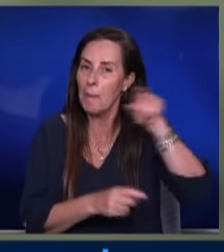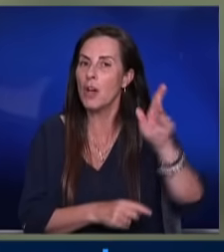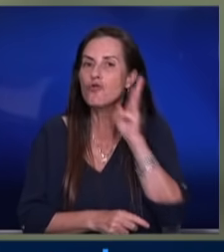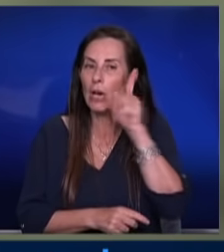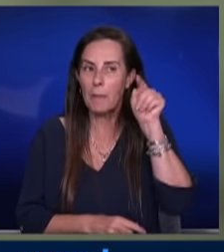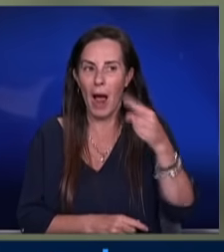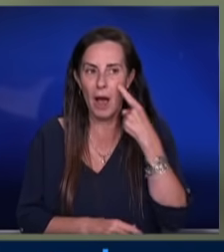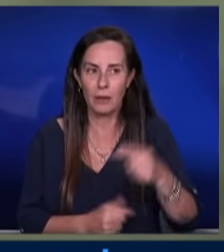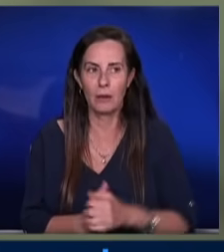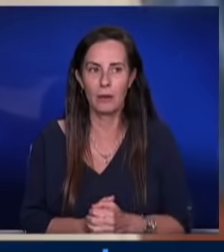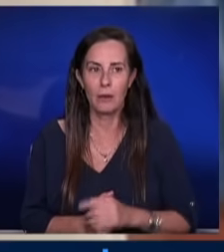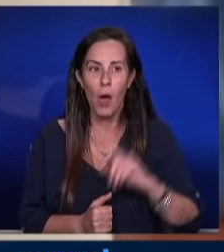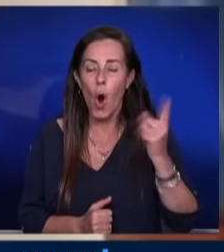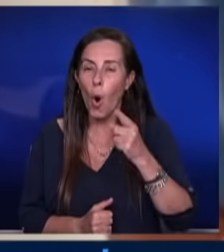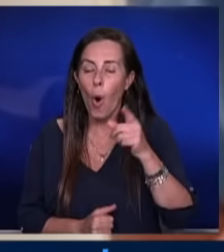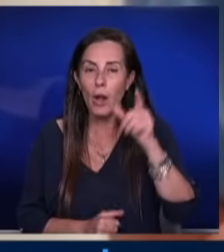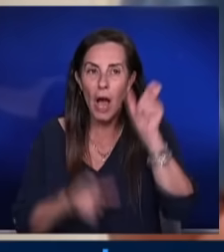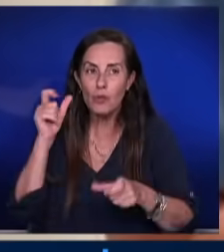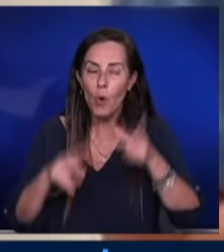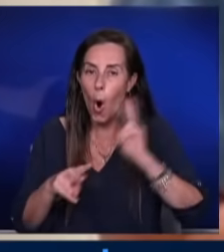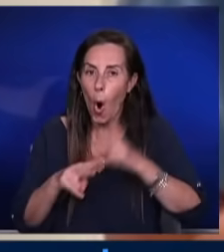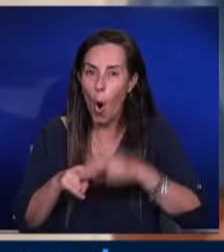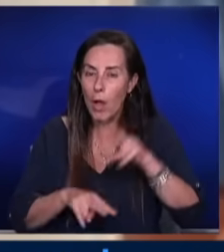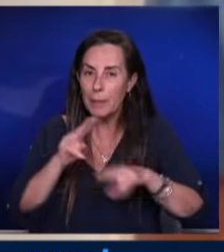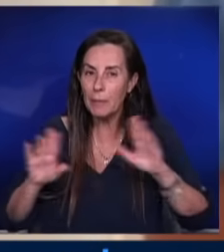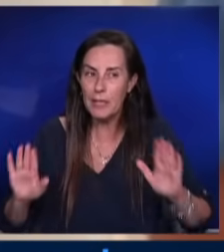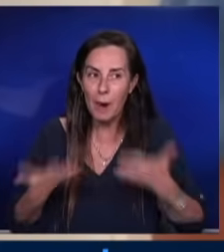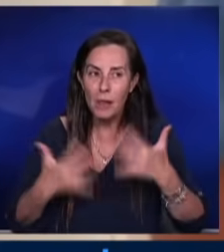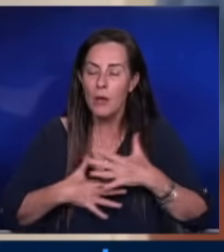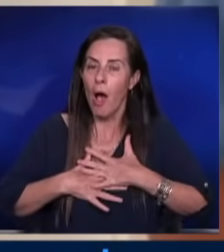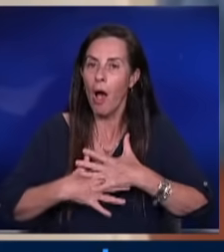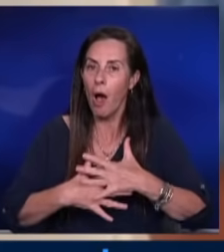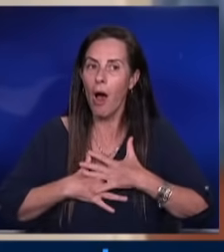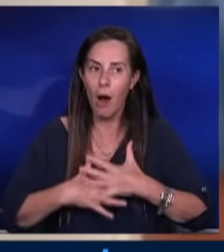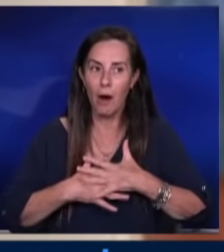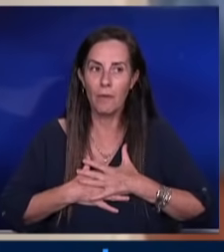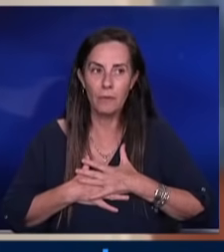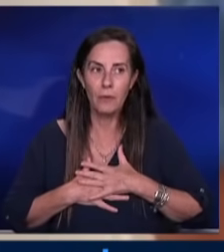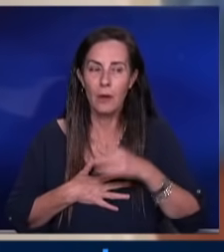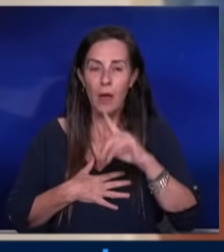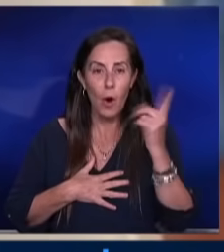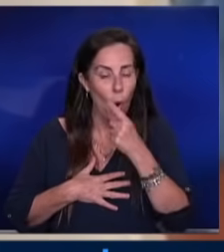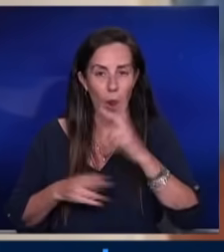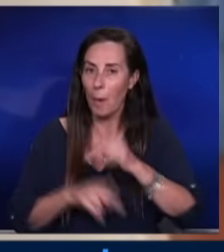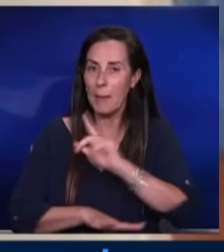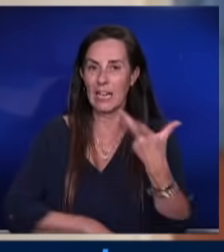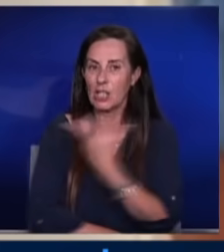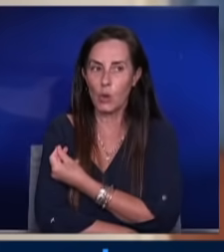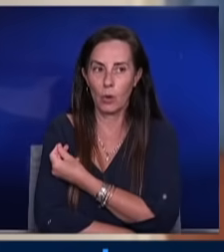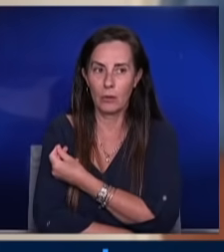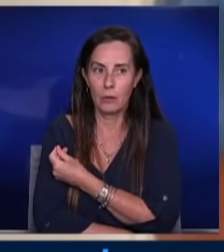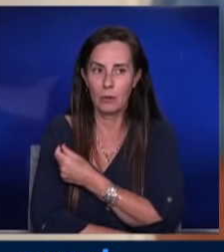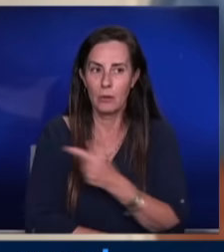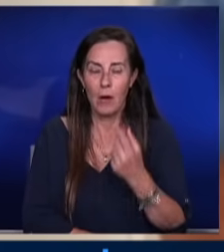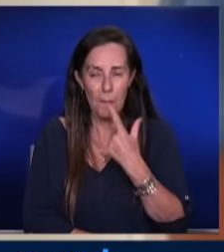רוצה שתבינו, כל החולים שנמצאים כאן בטיפול נמרץ באיכילוב מונשמים או על אקמו, לא מחוסנים. אמרתי לי